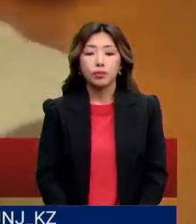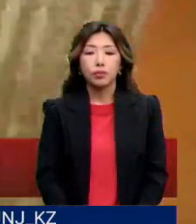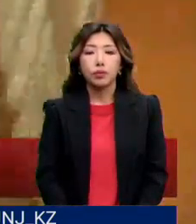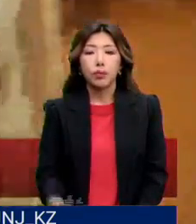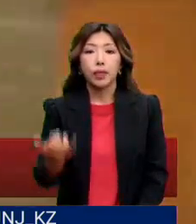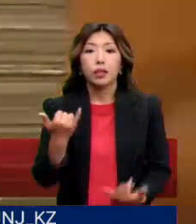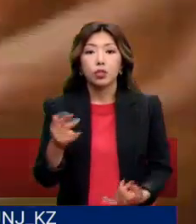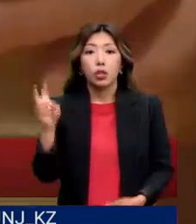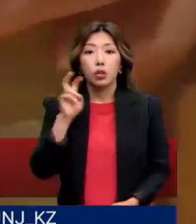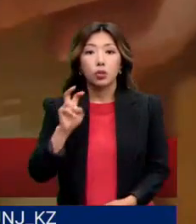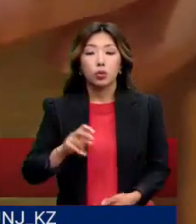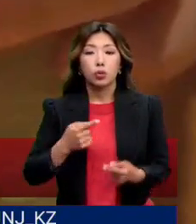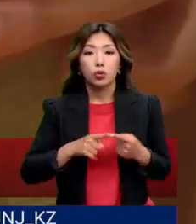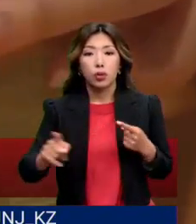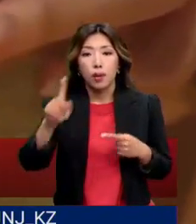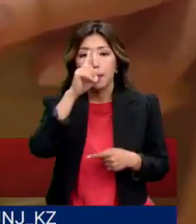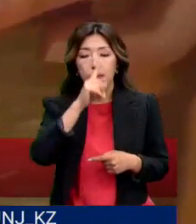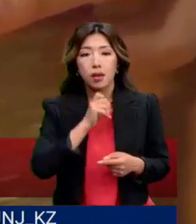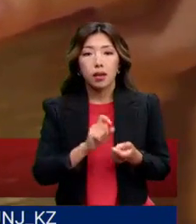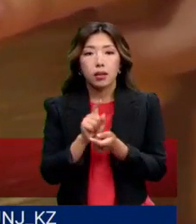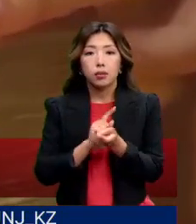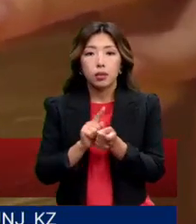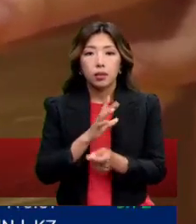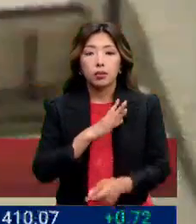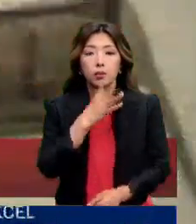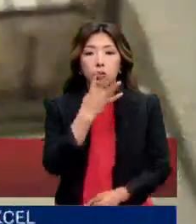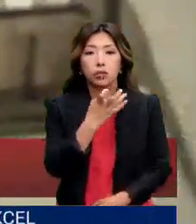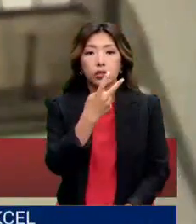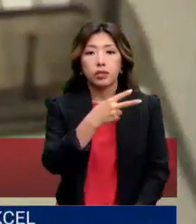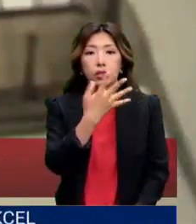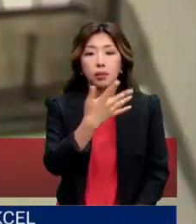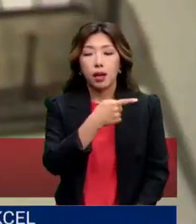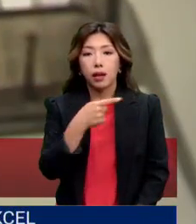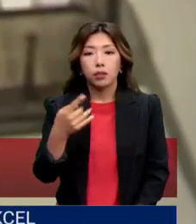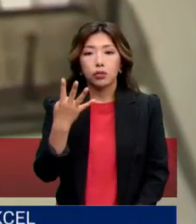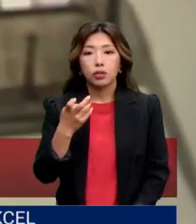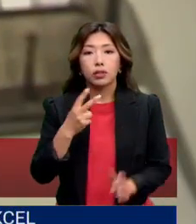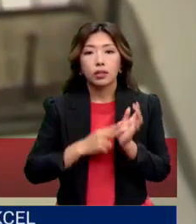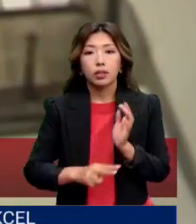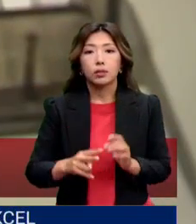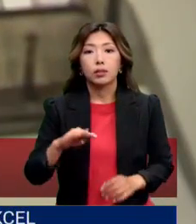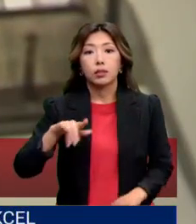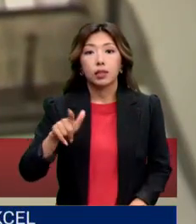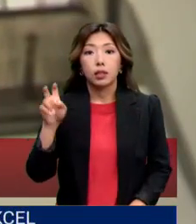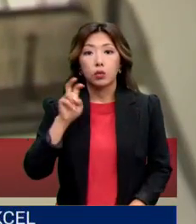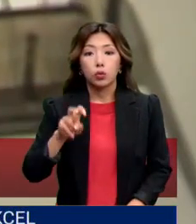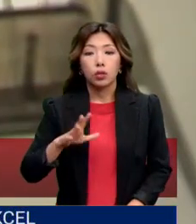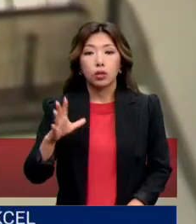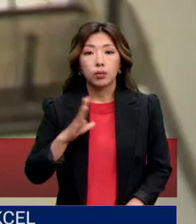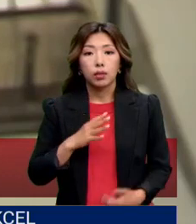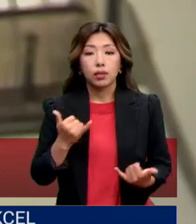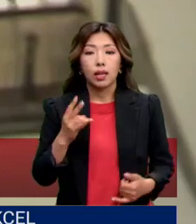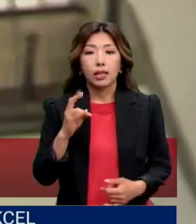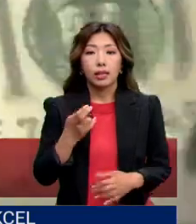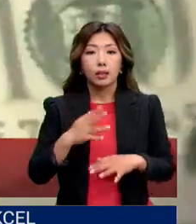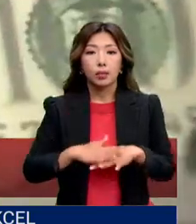Курс тенге на бирже в течение месяца менялся в диапазоне от 425 до 470 тенге за доллар. Таким образом,